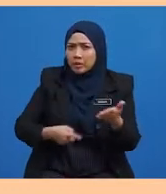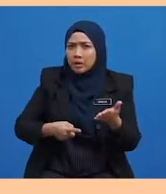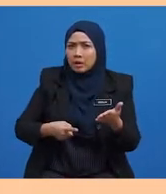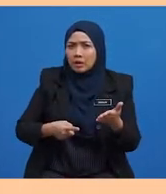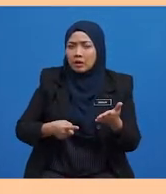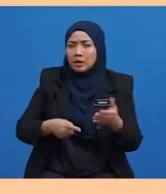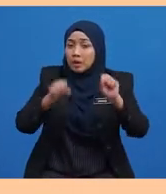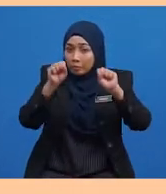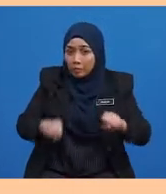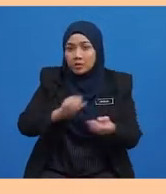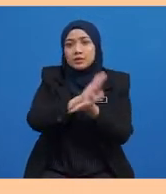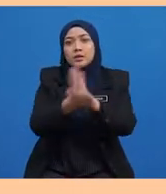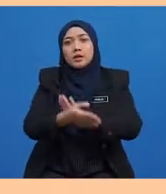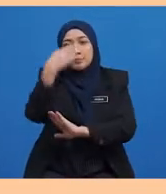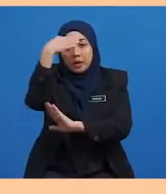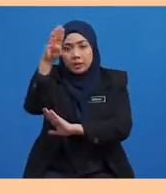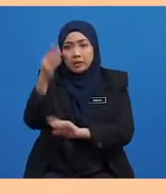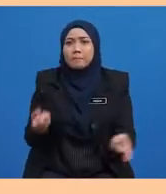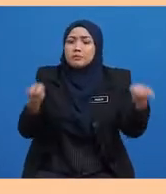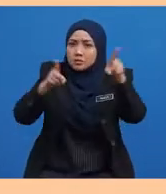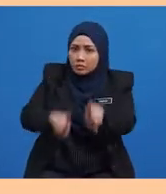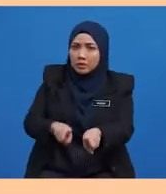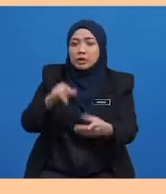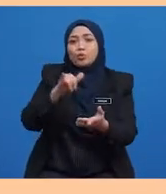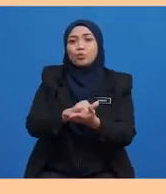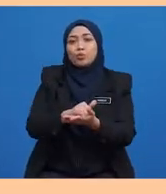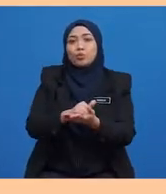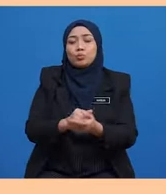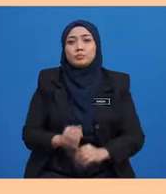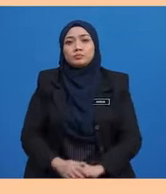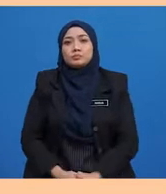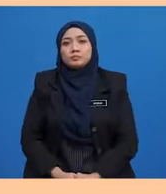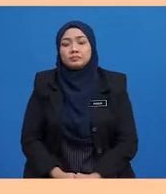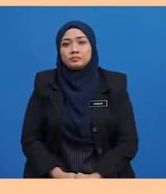Apakah kebolehjadian bagi peristiwa tersebut?